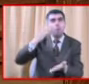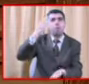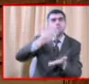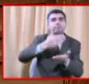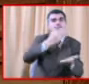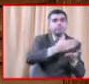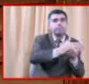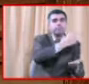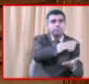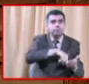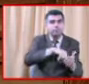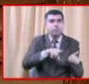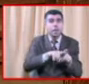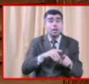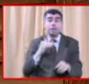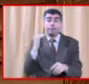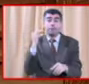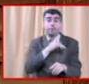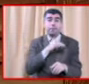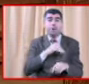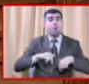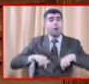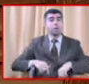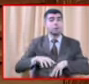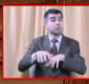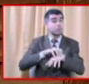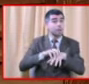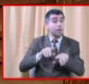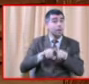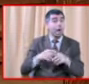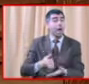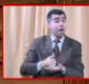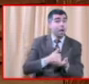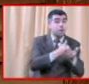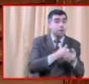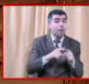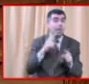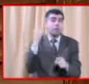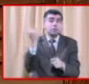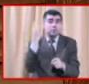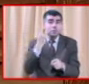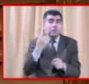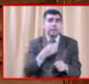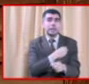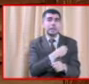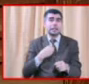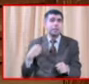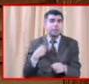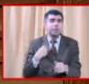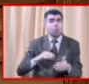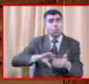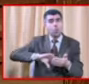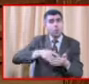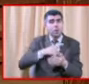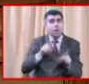عليكم التدخل العاجل والسريع. هاد المناطق خصكم تخصوا لهم مروحيات اللي ينقلوا المرضى، اللي نجيبوا للناس ما ياكلوا.